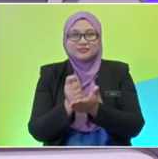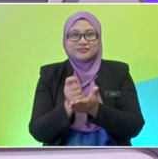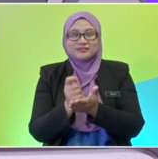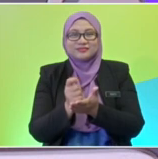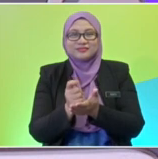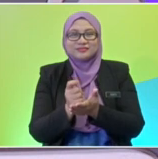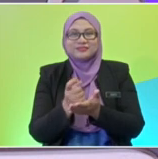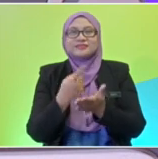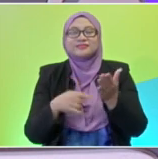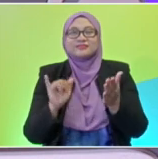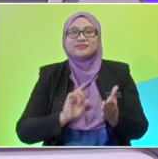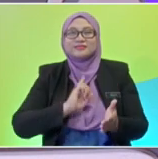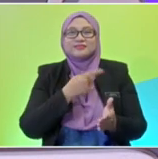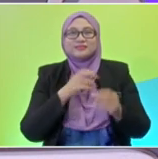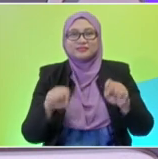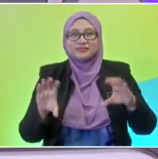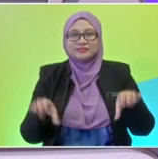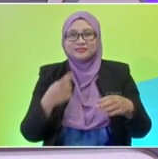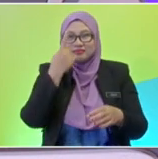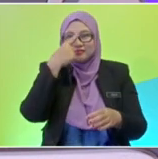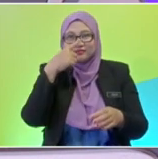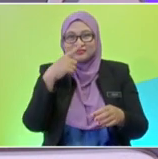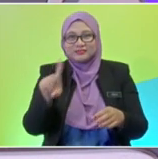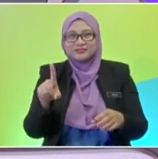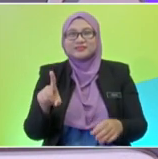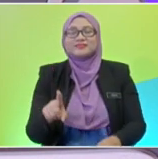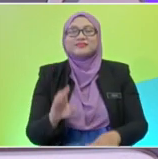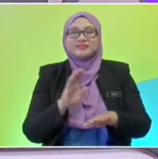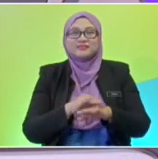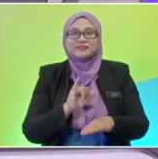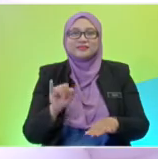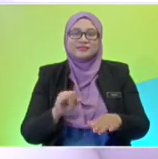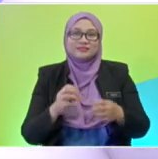boleh buat untuk mengatasi masalah ini saya pernah jawab Oke